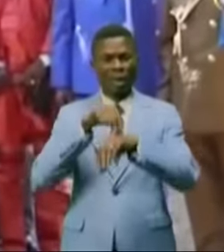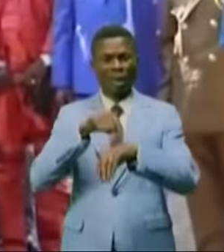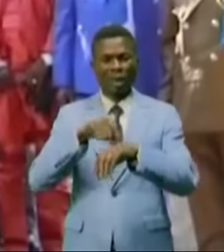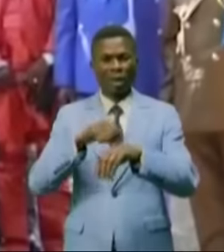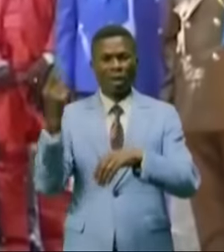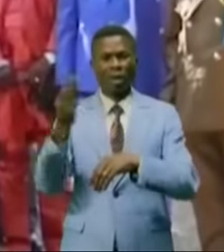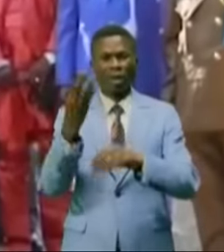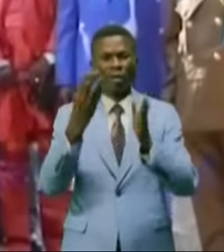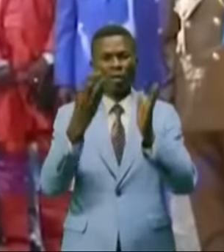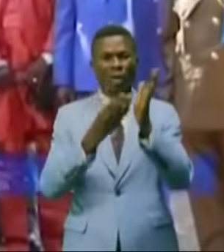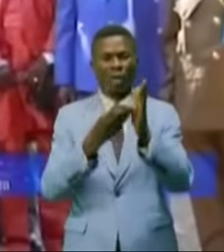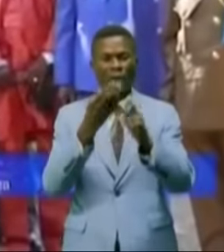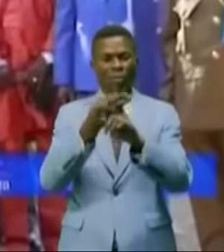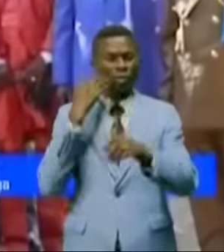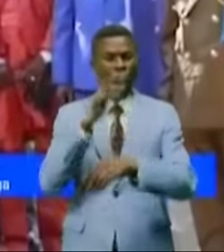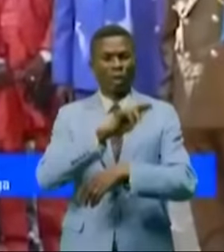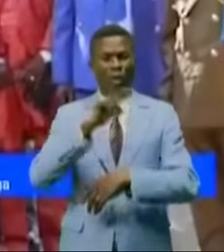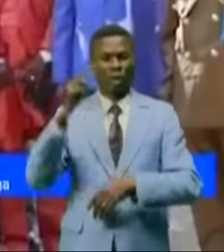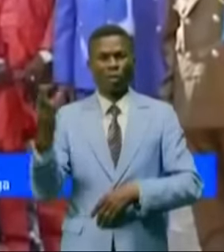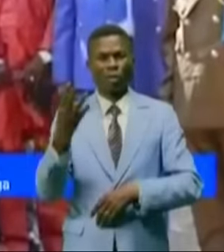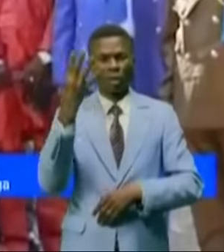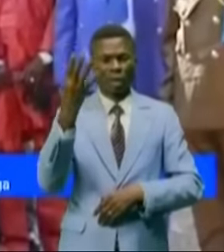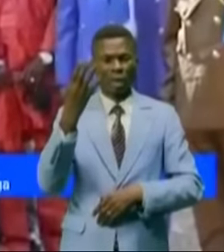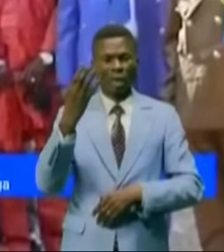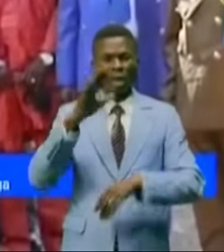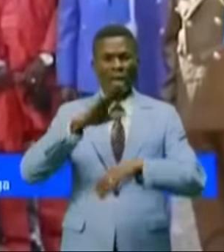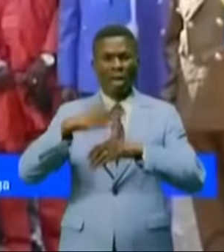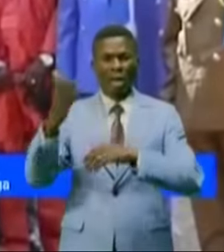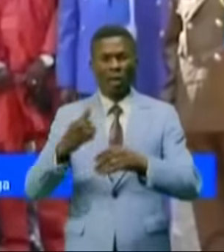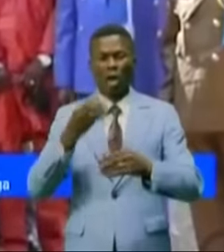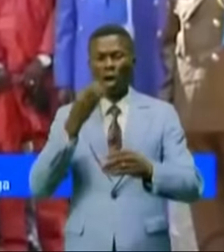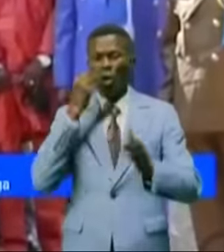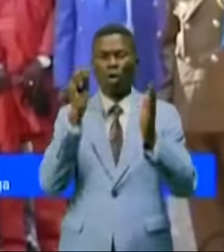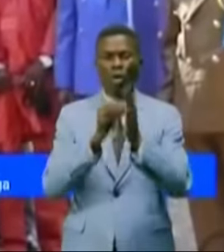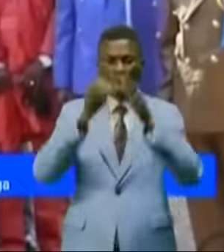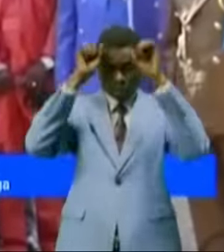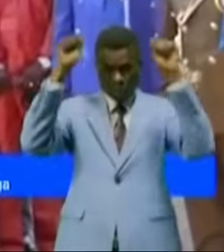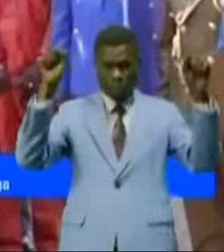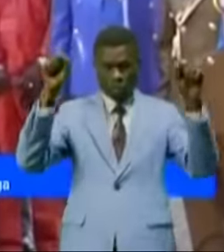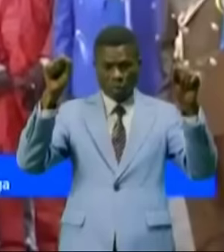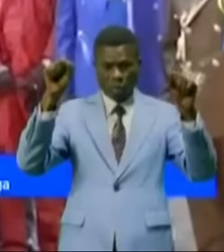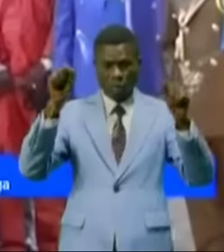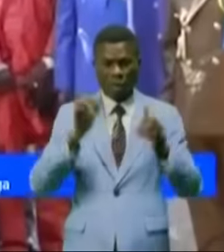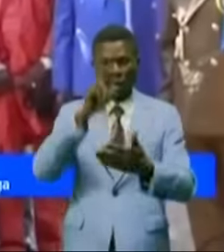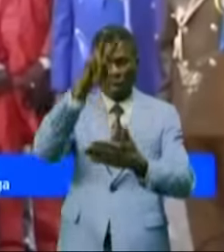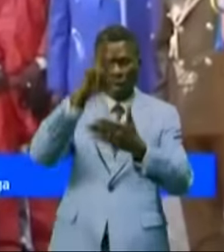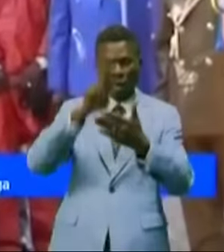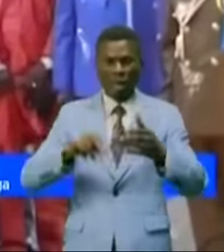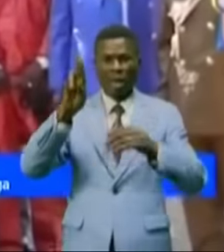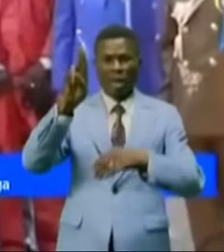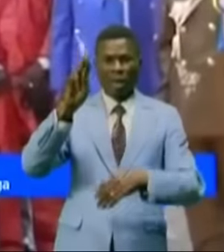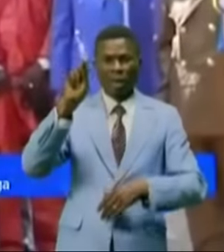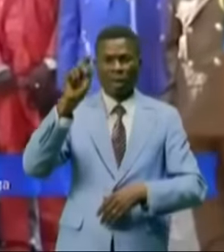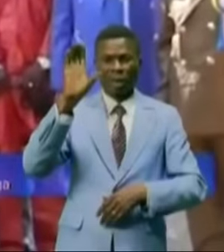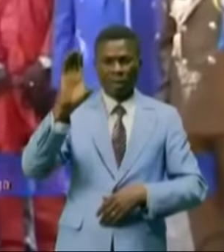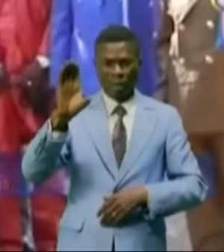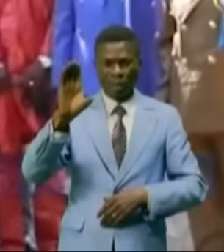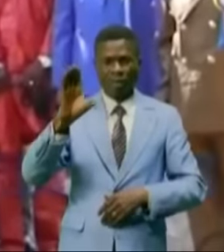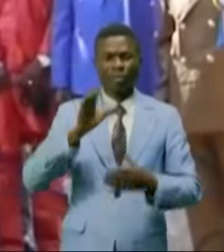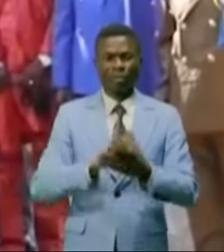du 29 mai 2024 à l'issue d'une série d'ordonnances lues sur les antennes de la chaîne nationale